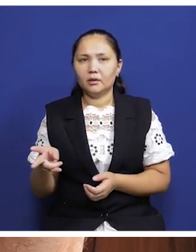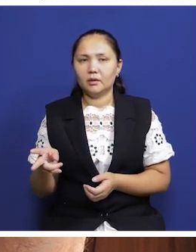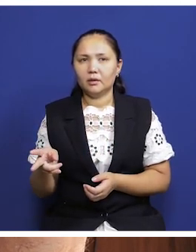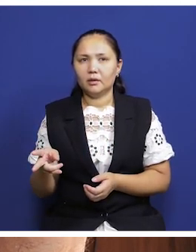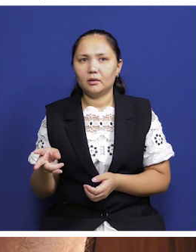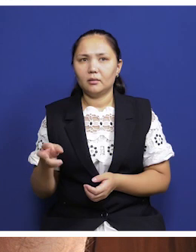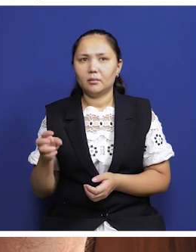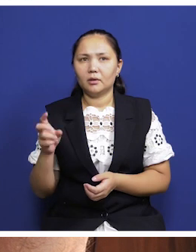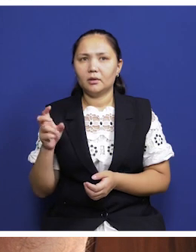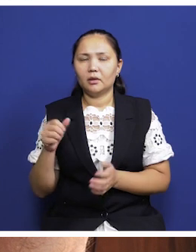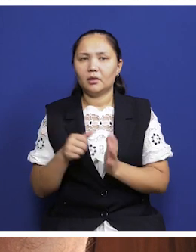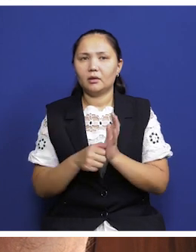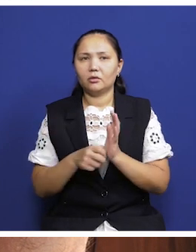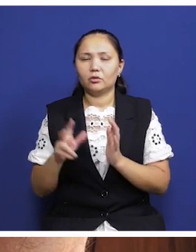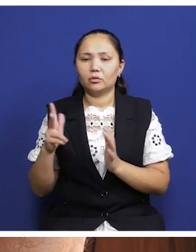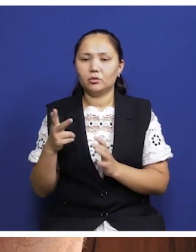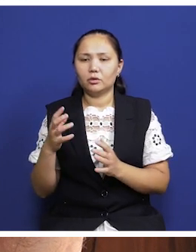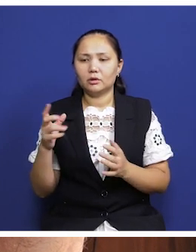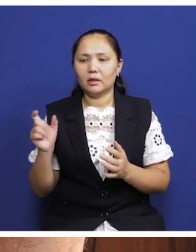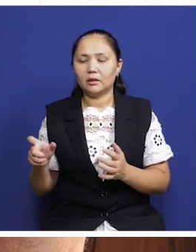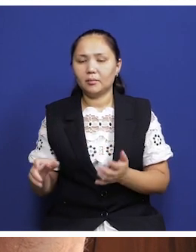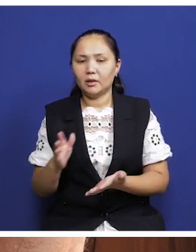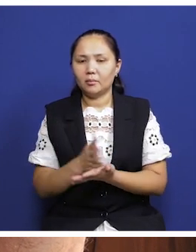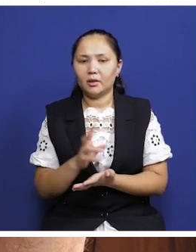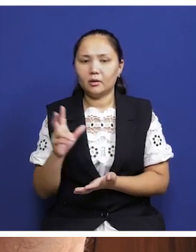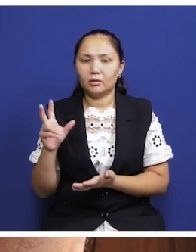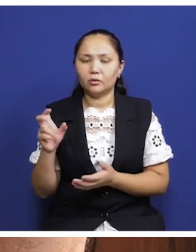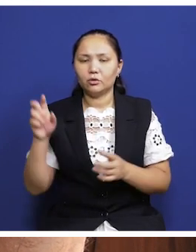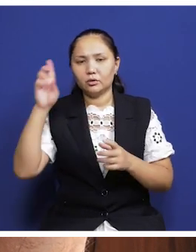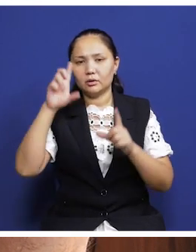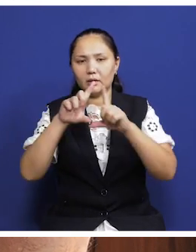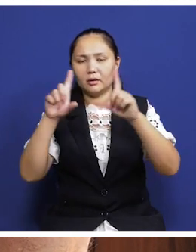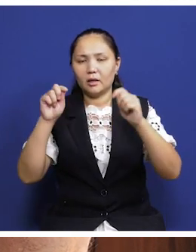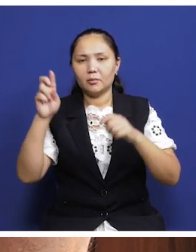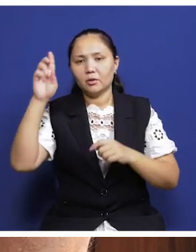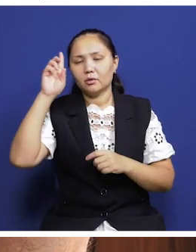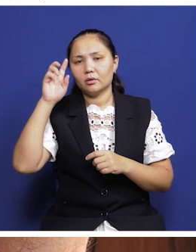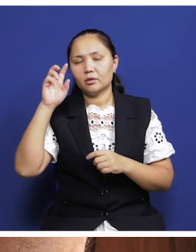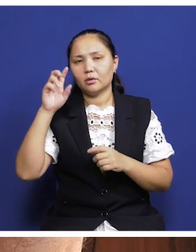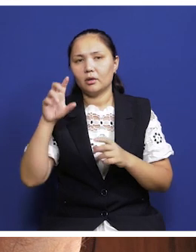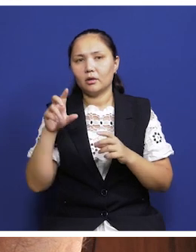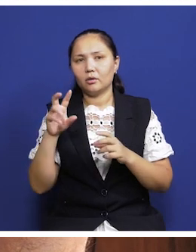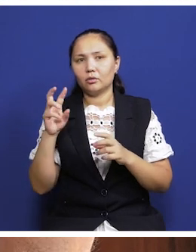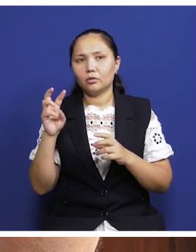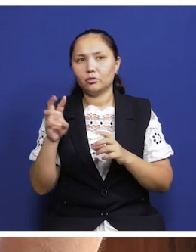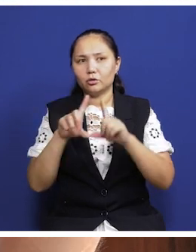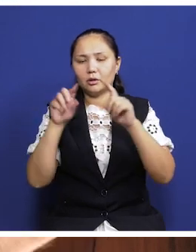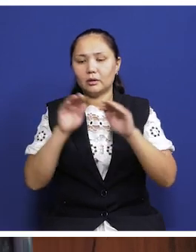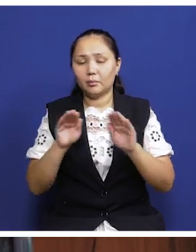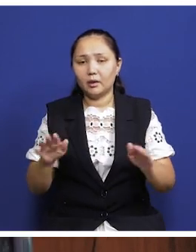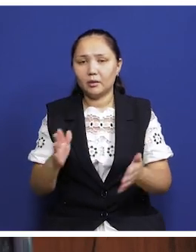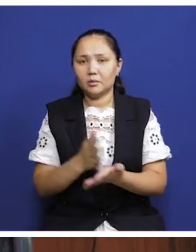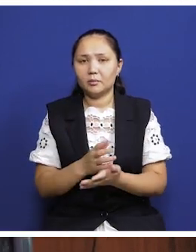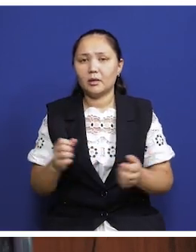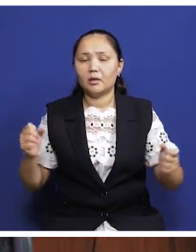2630 халық саны бізде. Үш мектебіміз, үш балабақшамыз бар, бір мәдениет үйіміз бар,